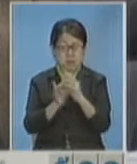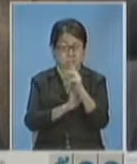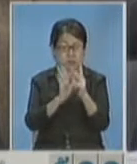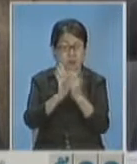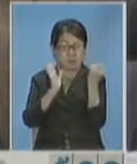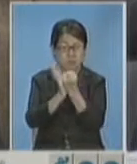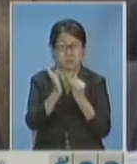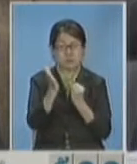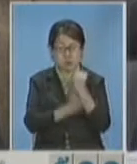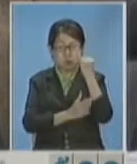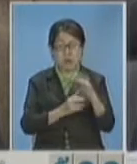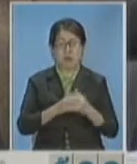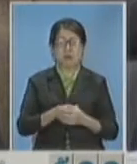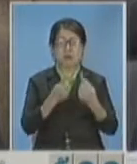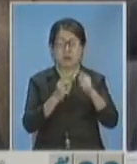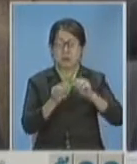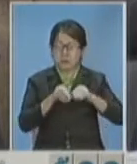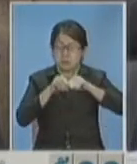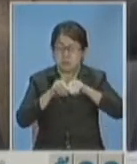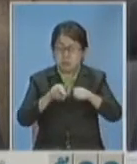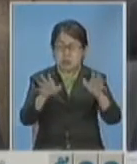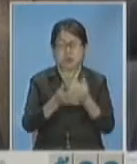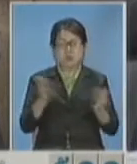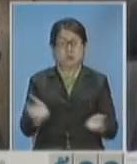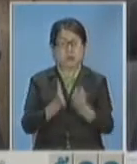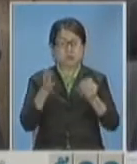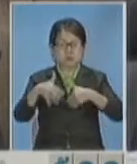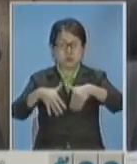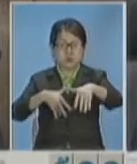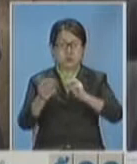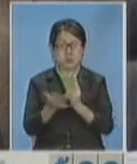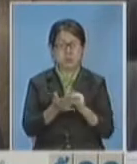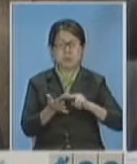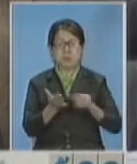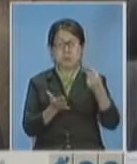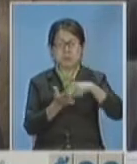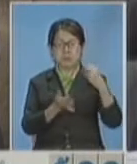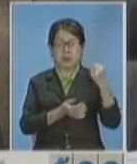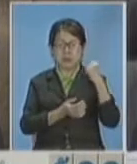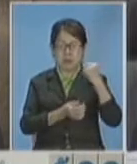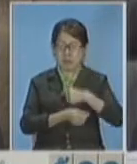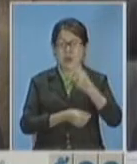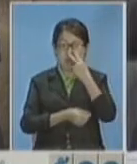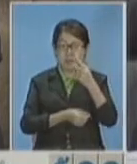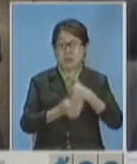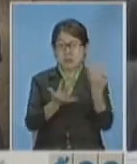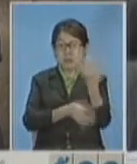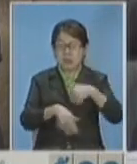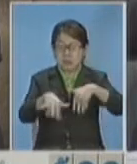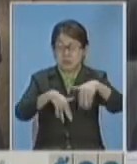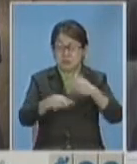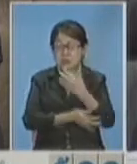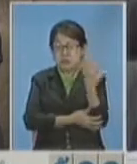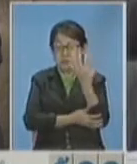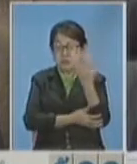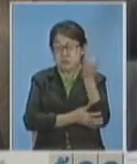คะแล้วก็ขับเคลื่อนเสริมสร้างความเข้มแข็งให้กับชุมชนดิฉันคิดว่าพี่น้องประชาชนที่ติดตามรับฟังเนี่ยจะรู้จักกองทุนสวัสดิ